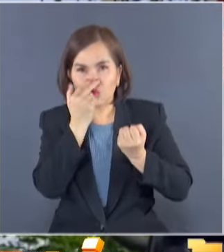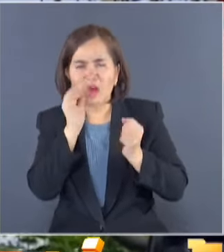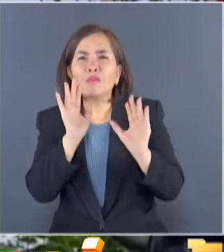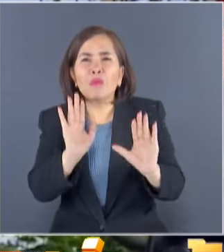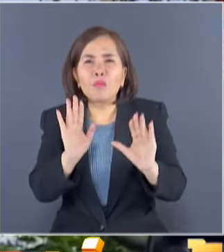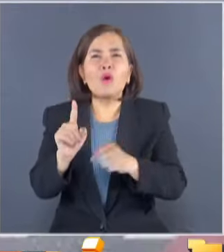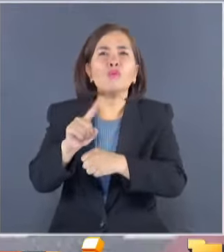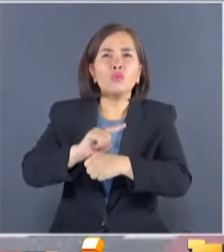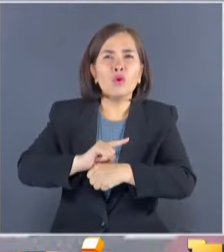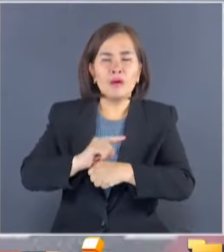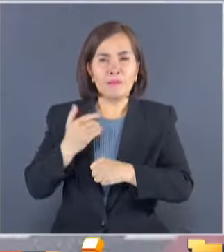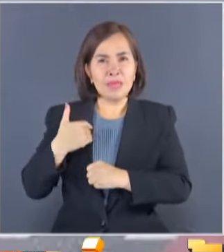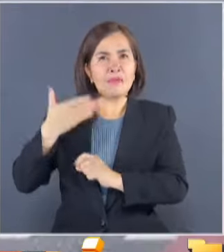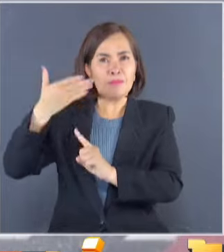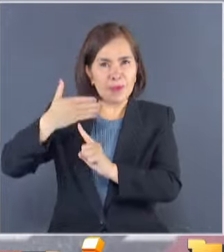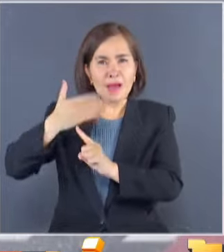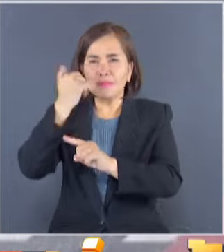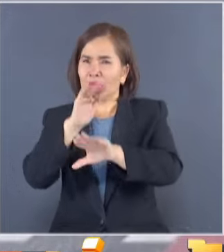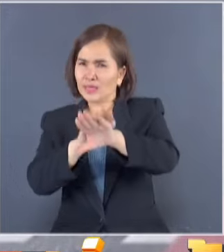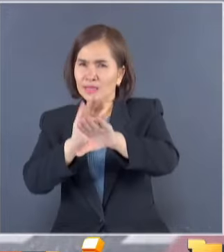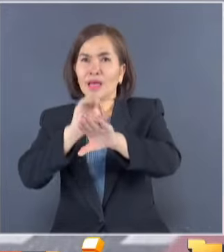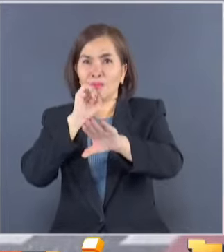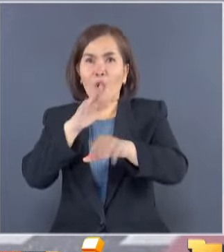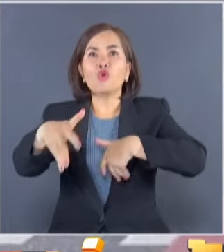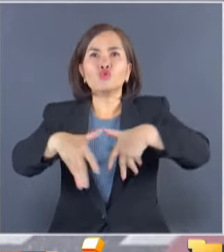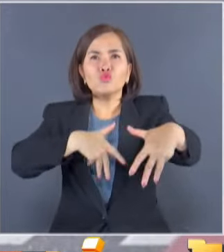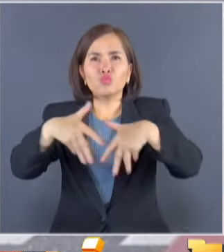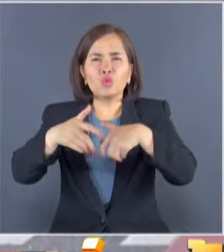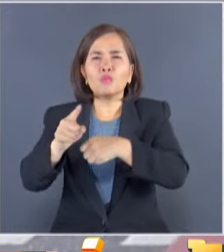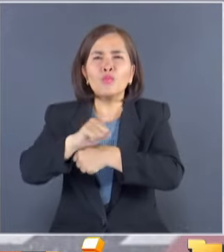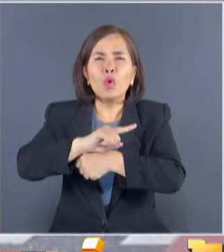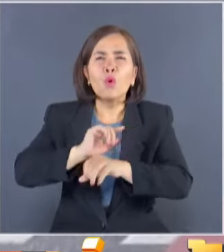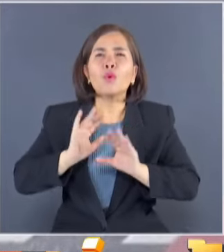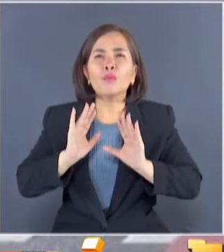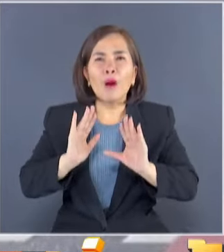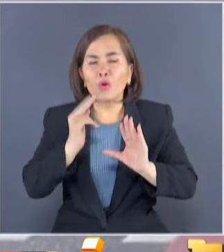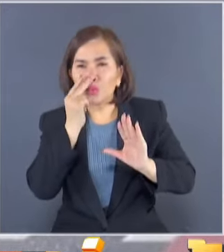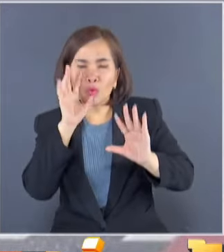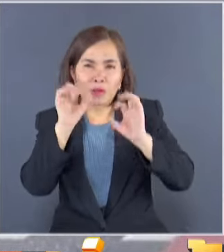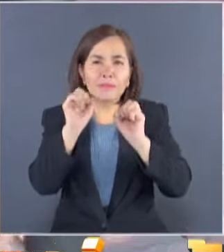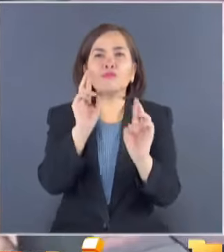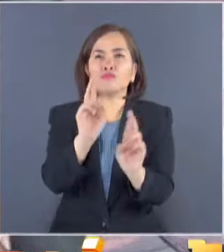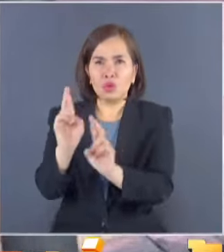เบาๆหรือมีป้ายมาติดมาเตือนกันหน่อยว่านี่เป็นเขตชุมชนเพื่อให้ทุกคนเพิ่มความระ